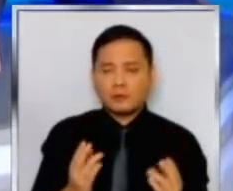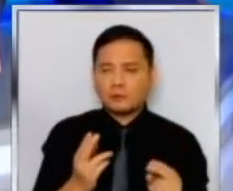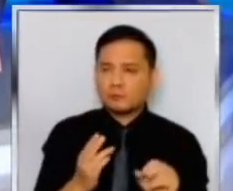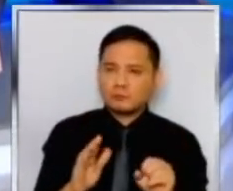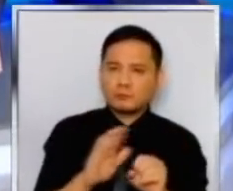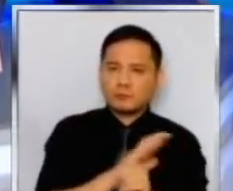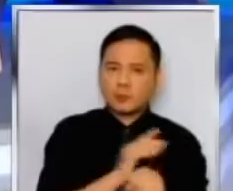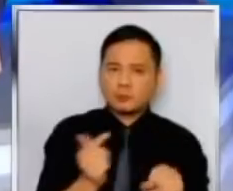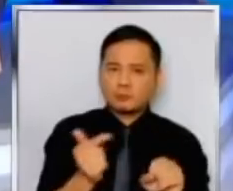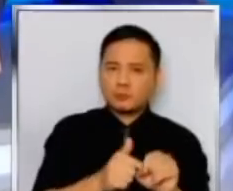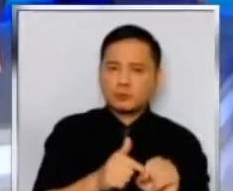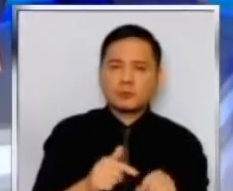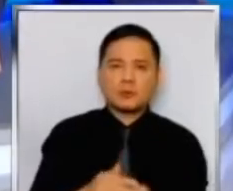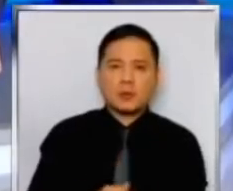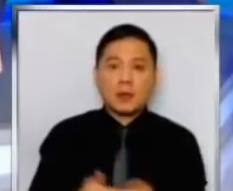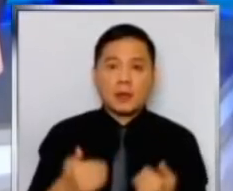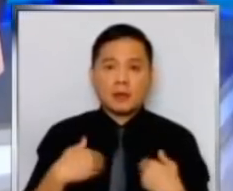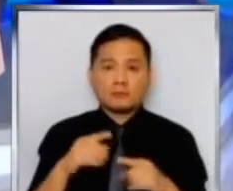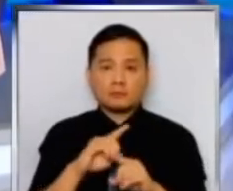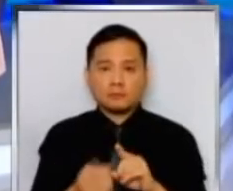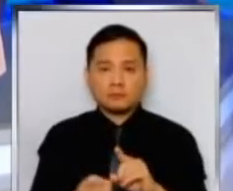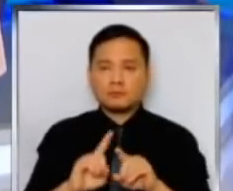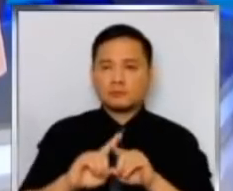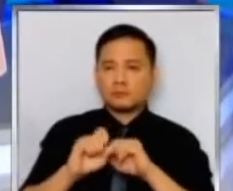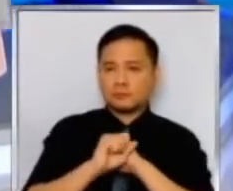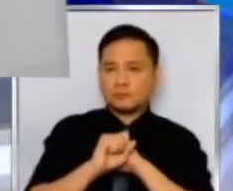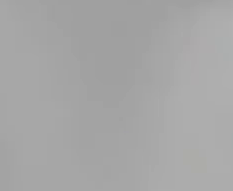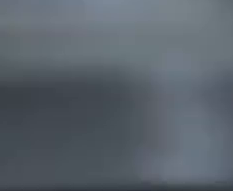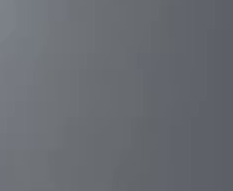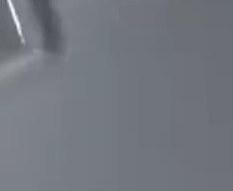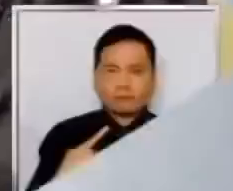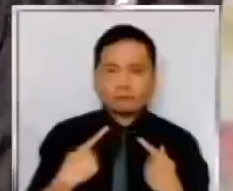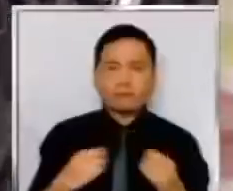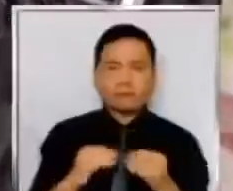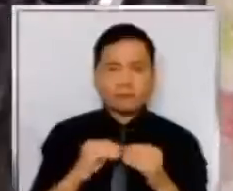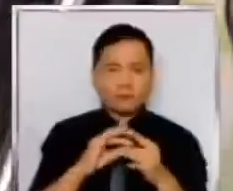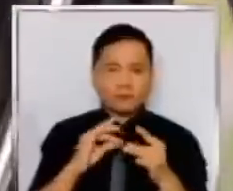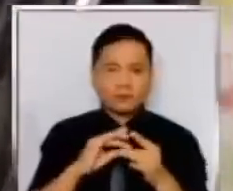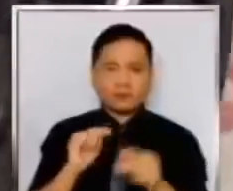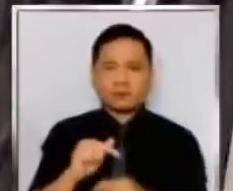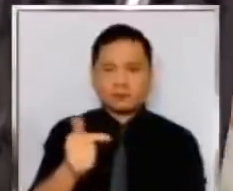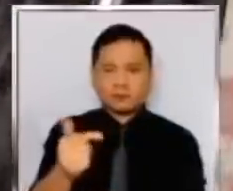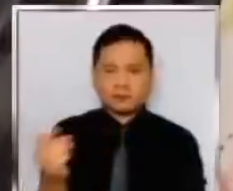ilang gasolinahan. Yan ang tinutukan ni Bernadette Reyes.